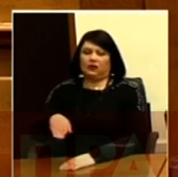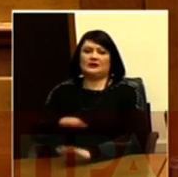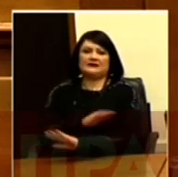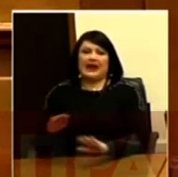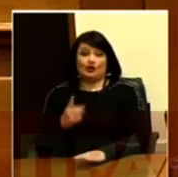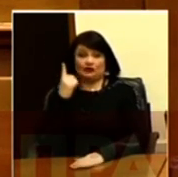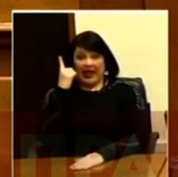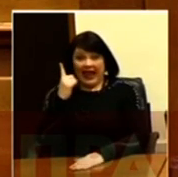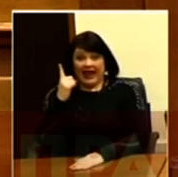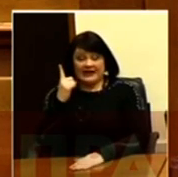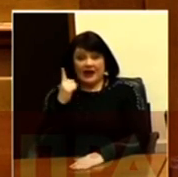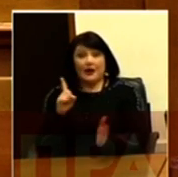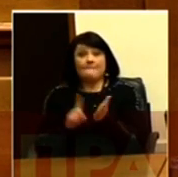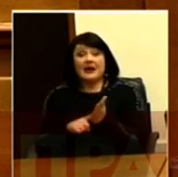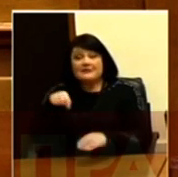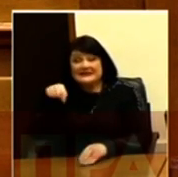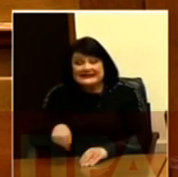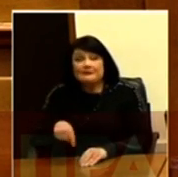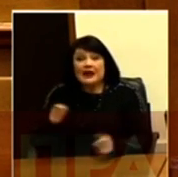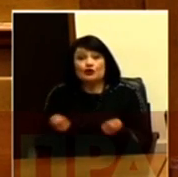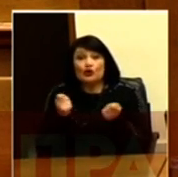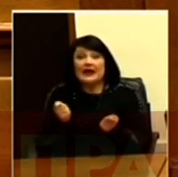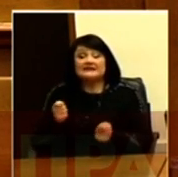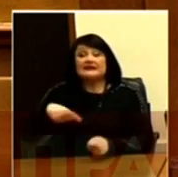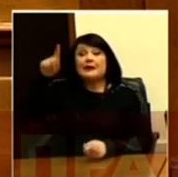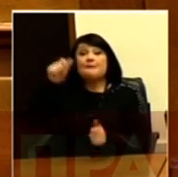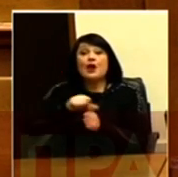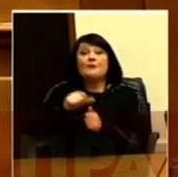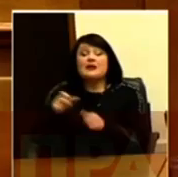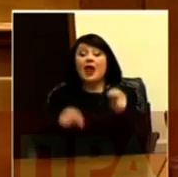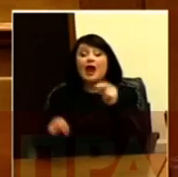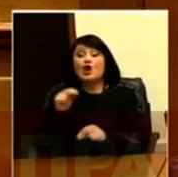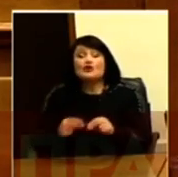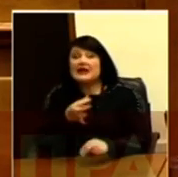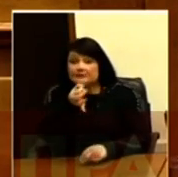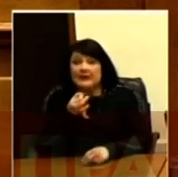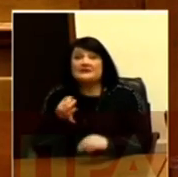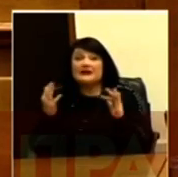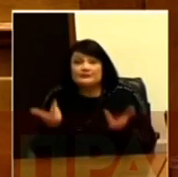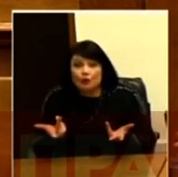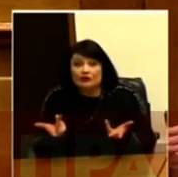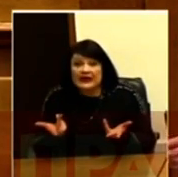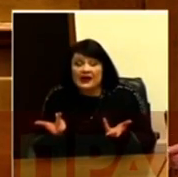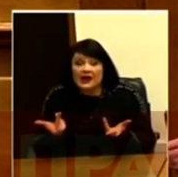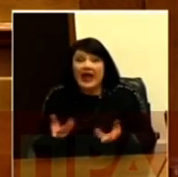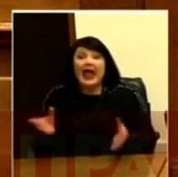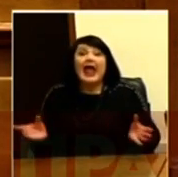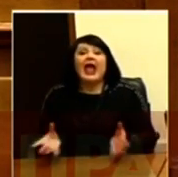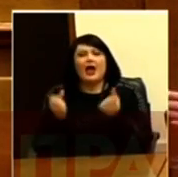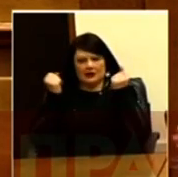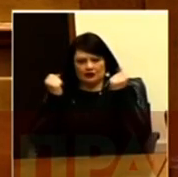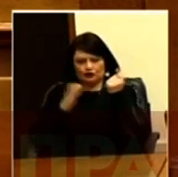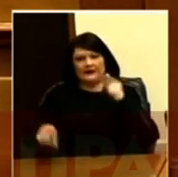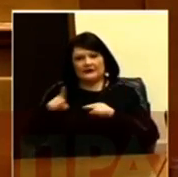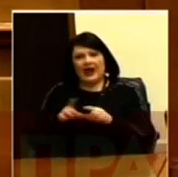πράγμα μπορείτε να κάνετε και κάντε το σήμερα. Ορίστε την ημερομηνία των εκλογών για να απαλλαγεί επιτέλους ο